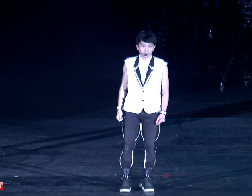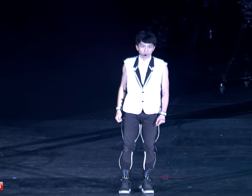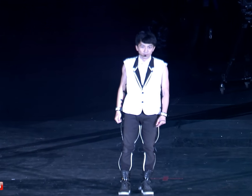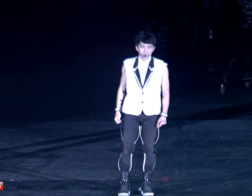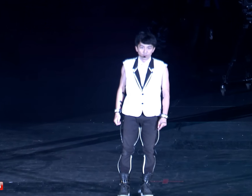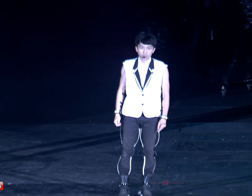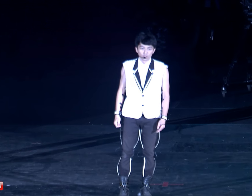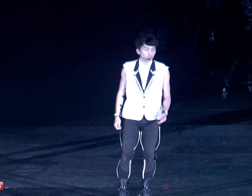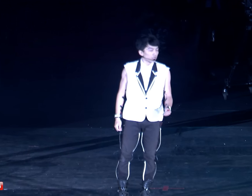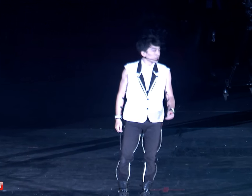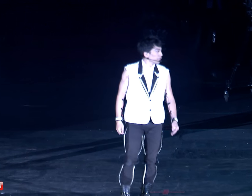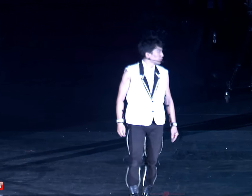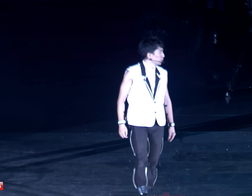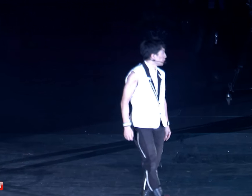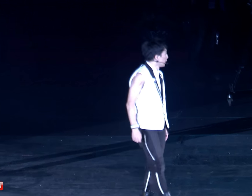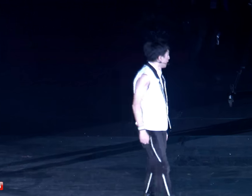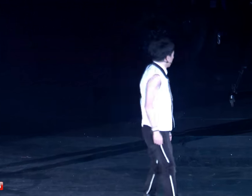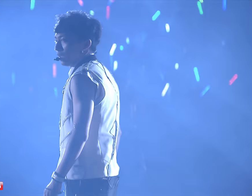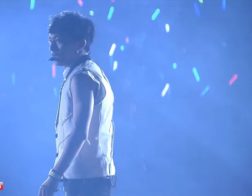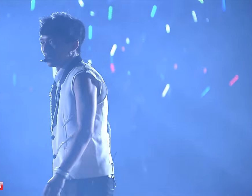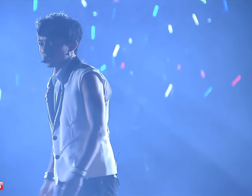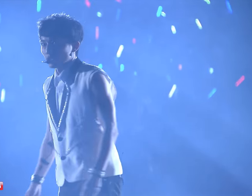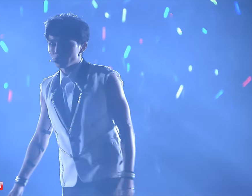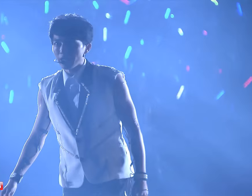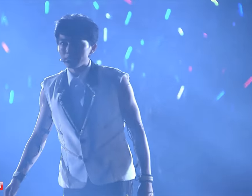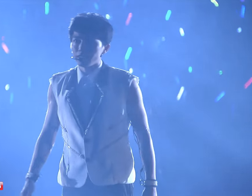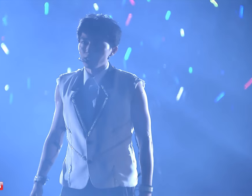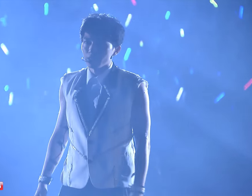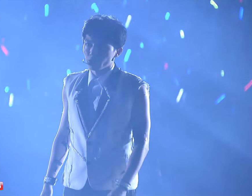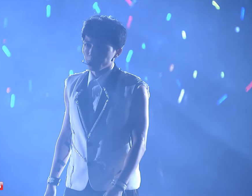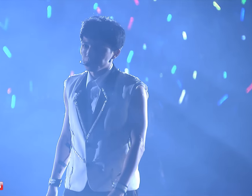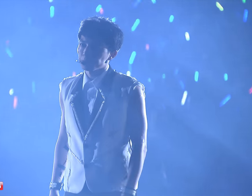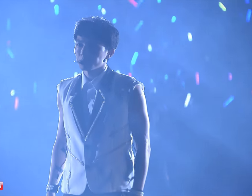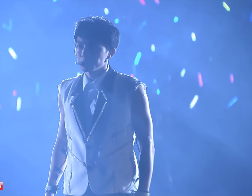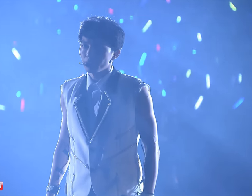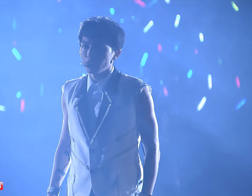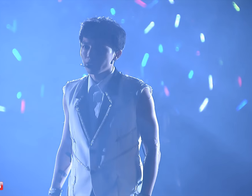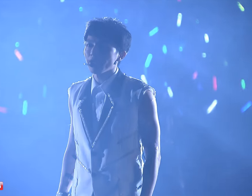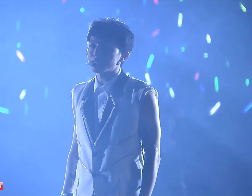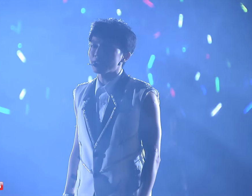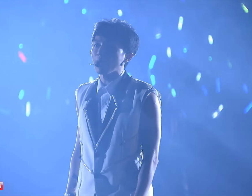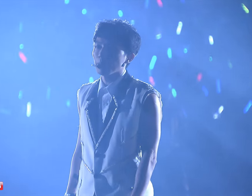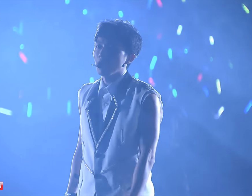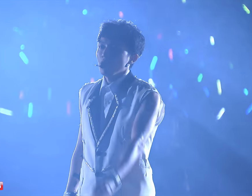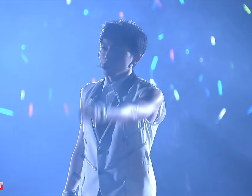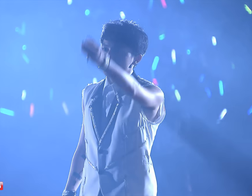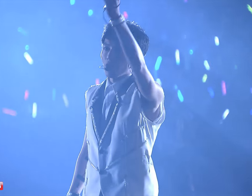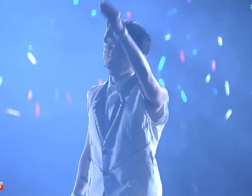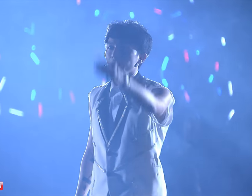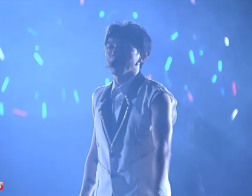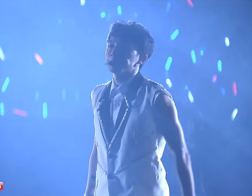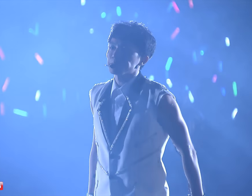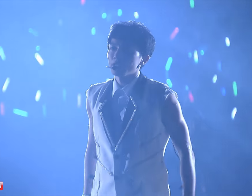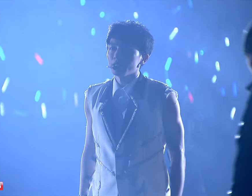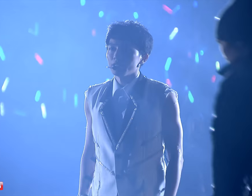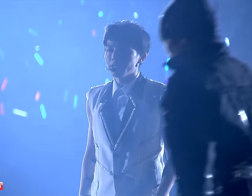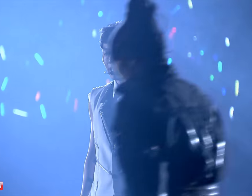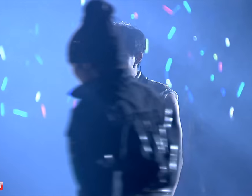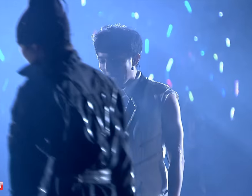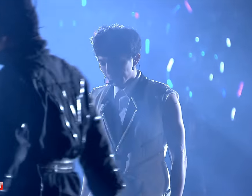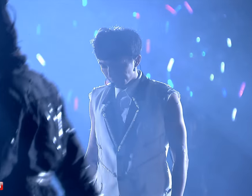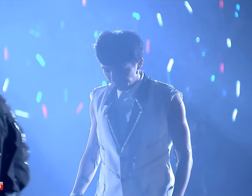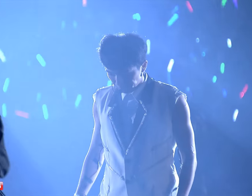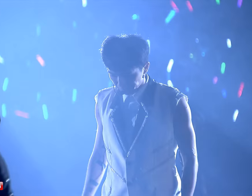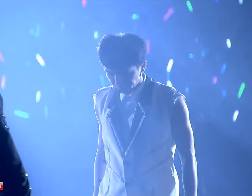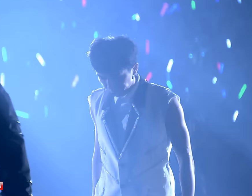前进。这首歌曲是我专辑的歌曲 Can't Stop，送给你们，谢